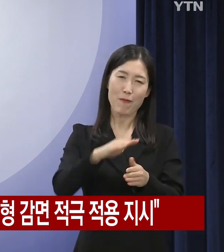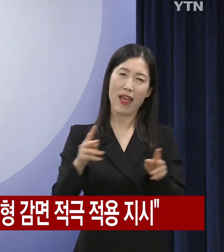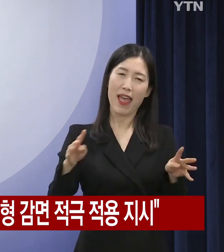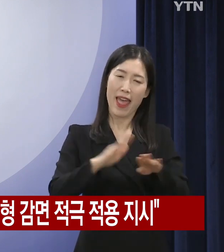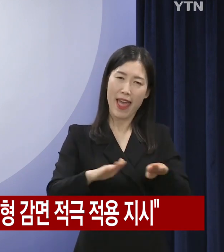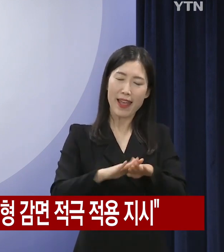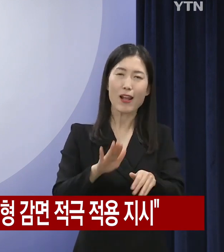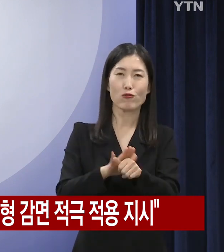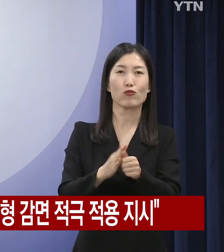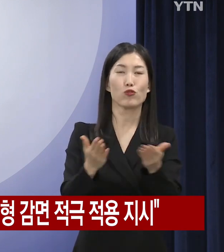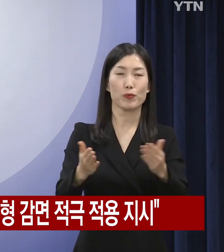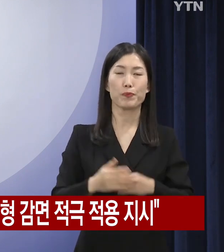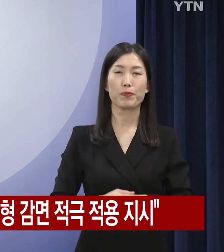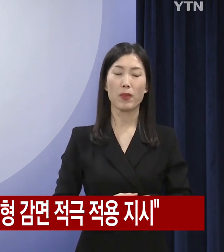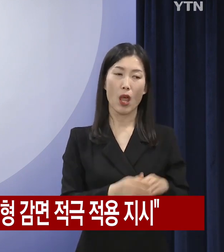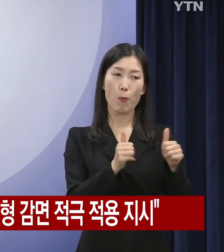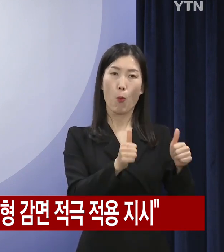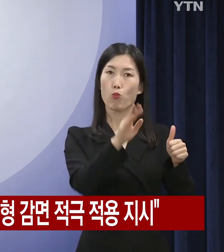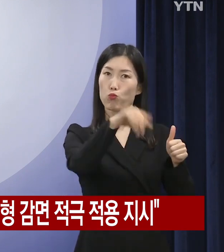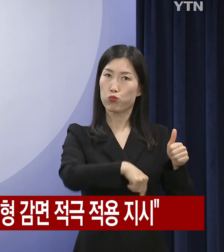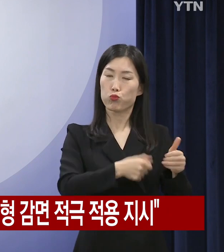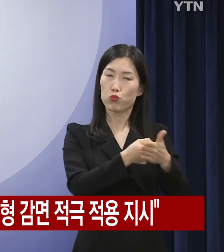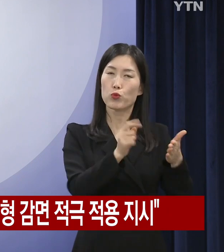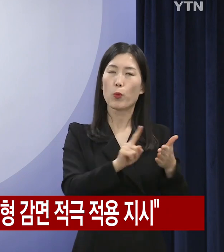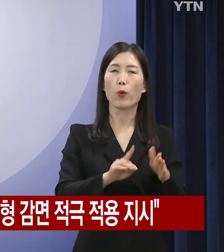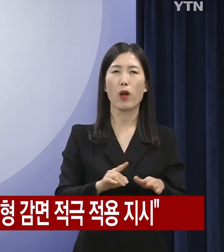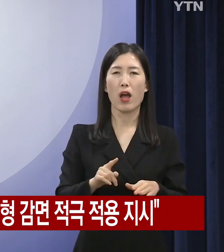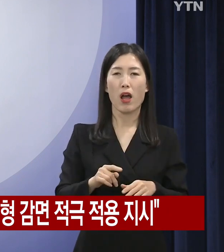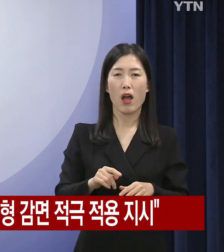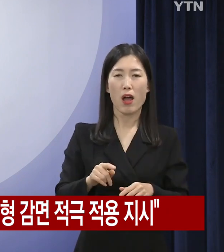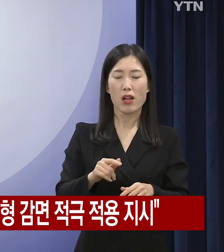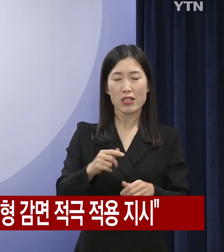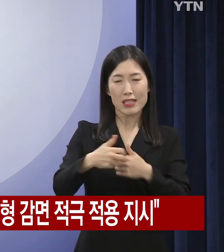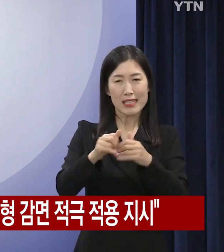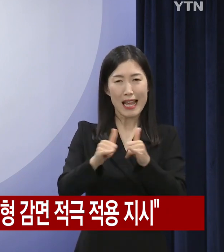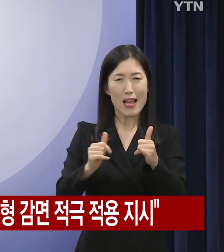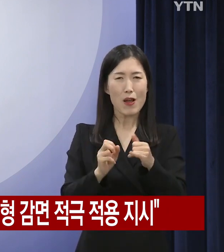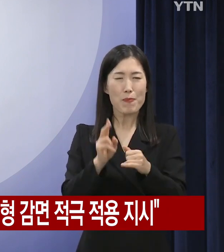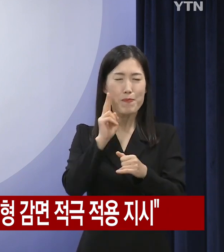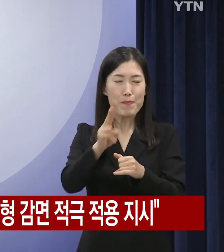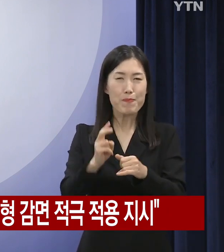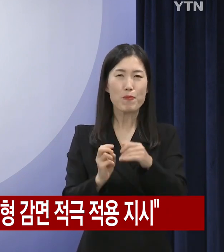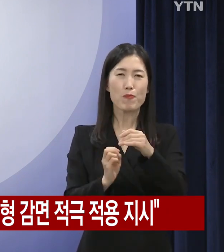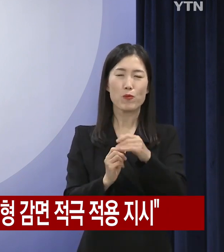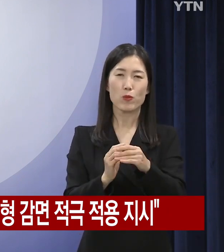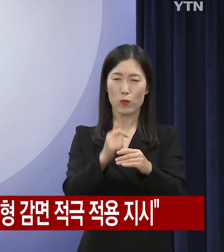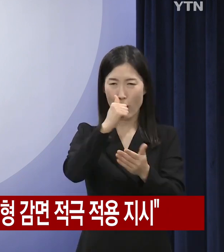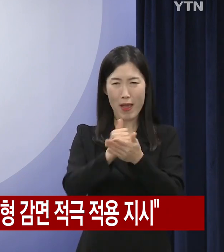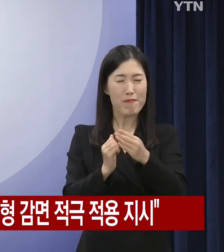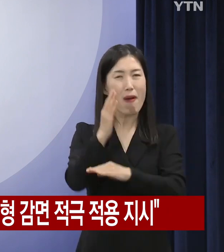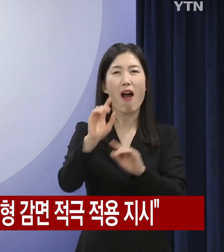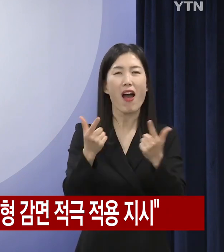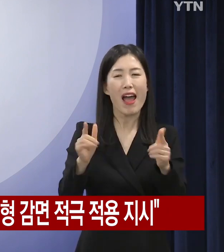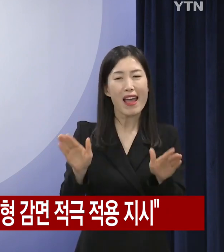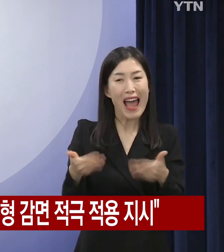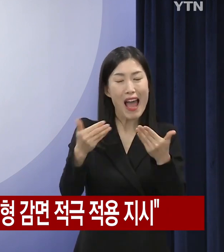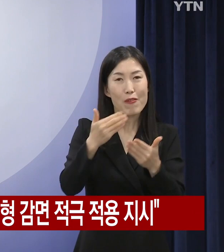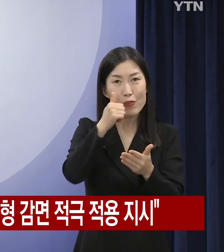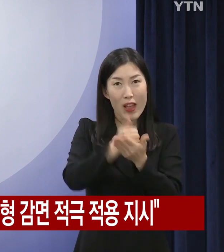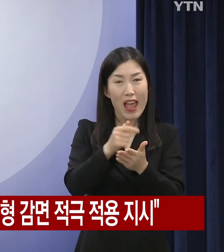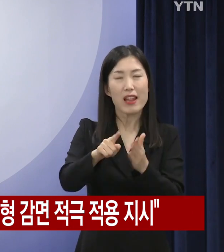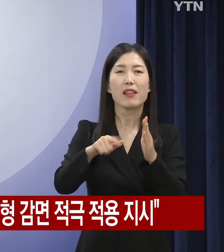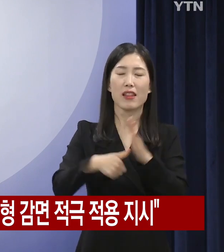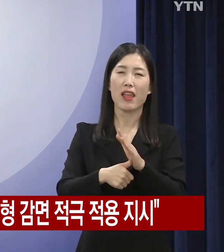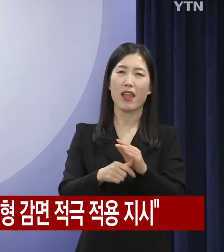법무부는 오늘 중과실 없는 의료 사고에 대해 형 감면을 적극 적용하고 사건 처리 절차를 개선할